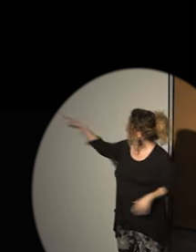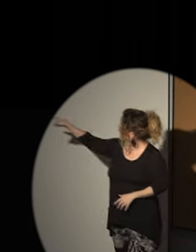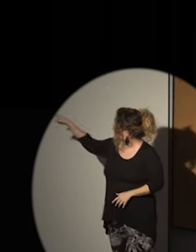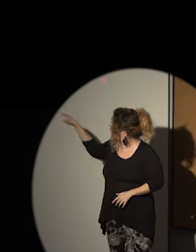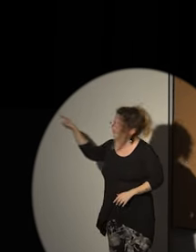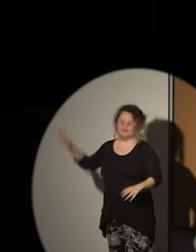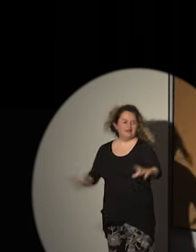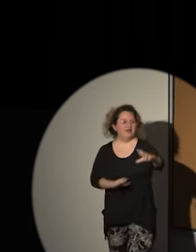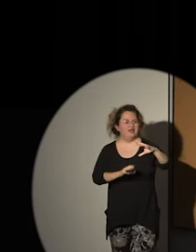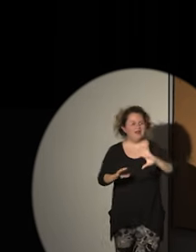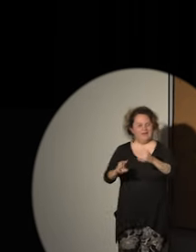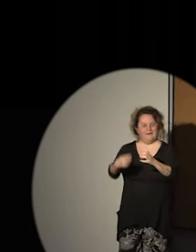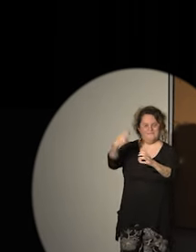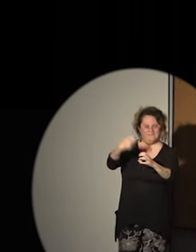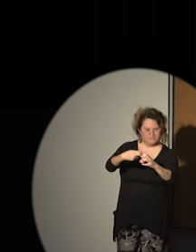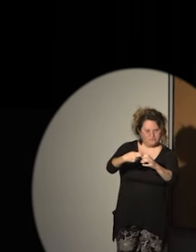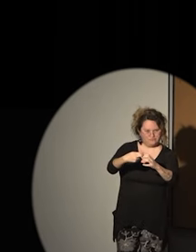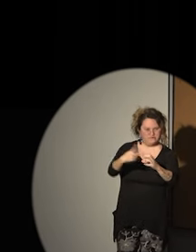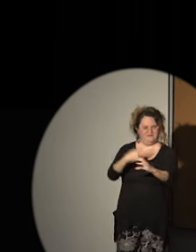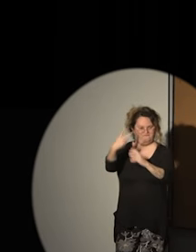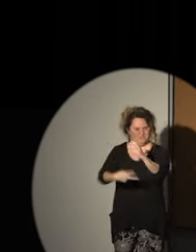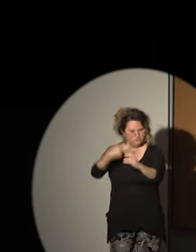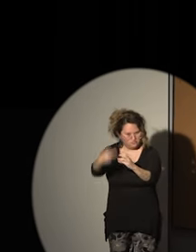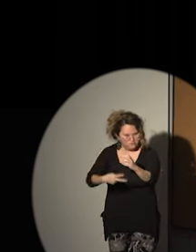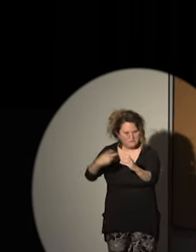Mars, qui sont ce qu'on appelle